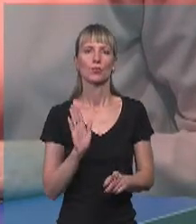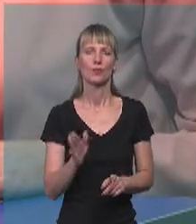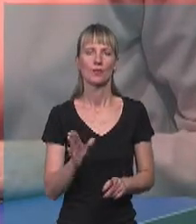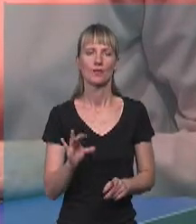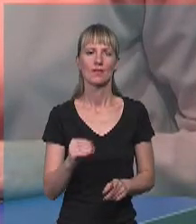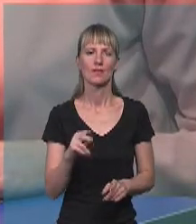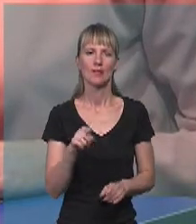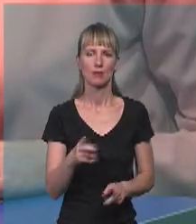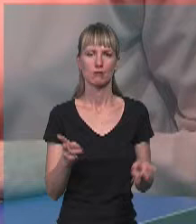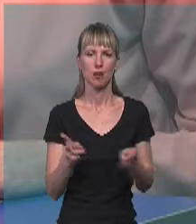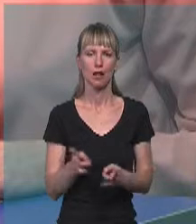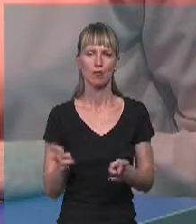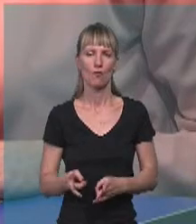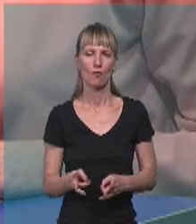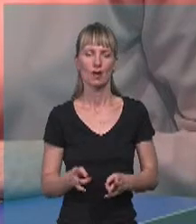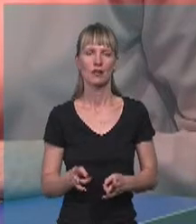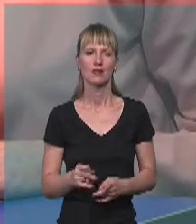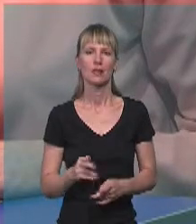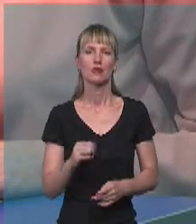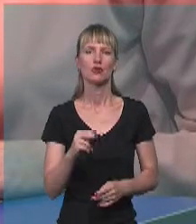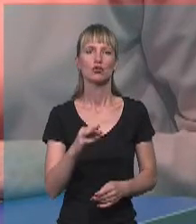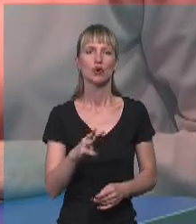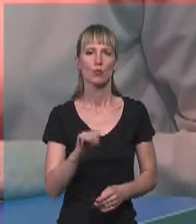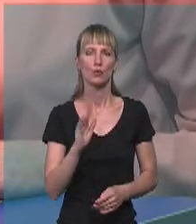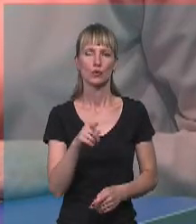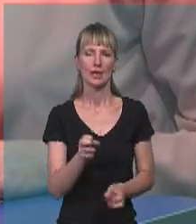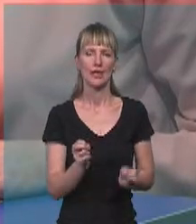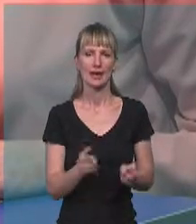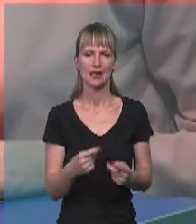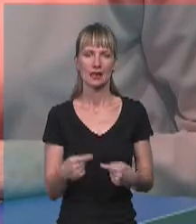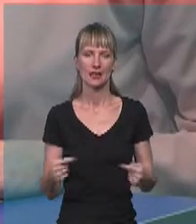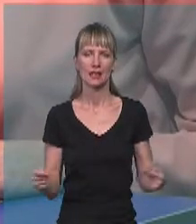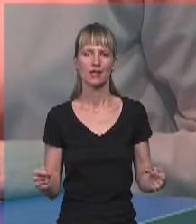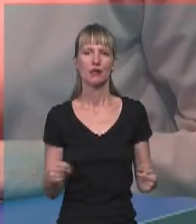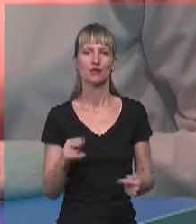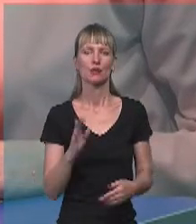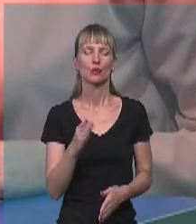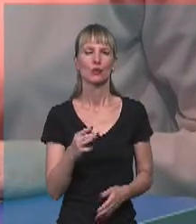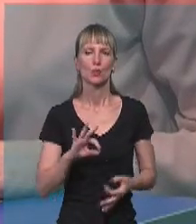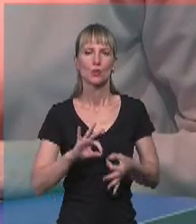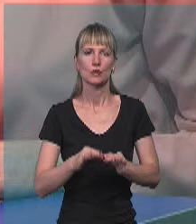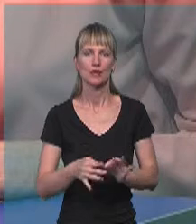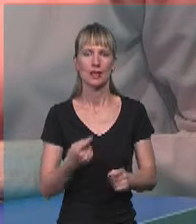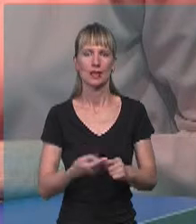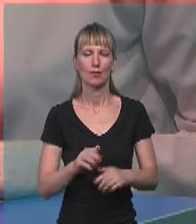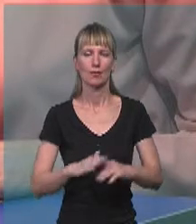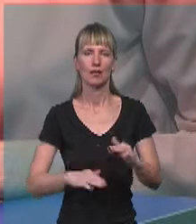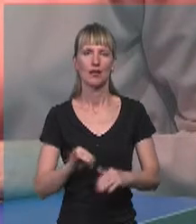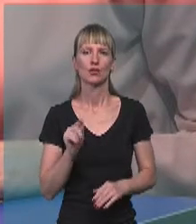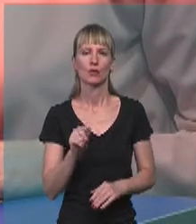тебе потребувати, в чому будуть її ризики, в чому буде ускладнення цієї професії, і